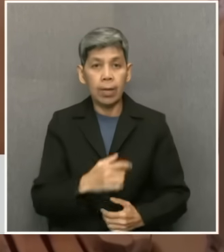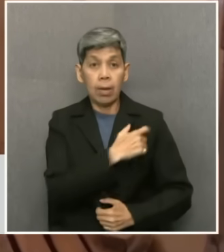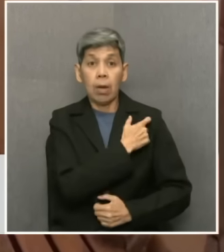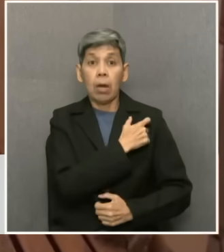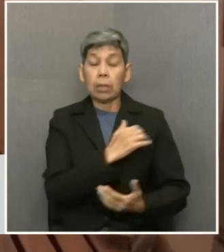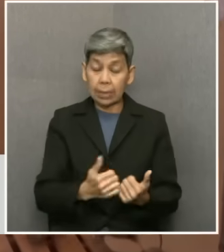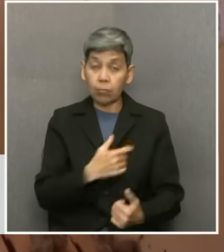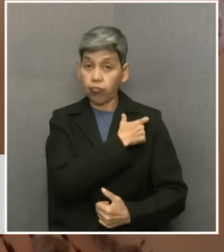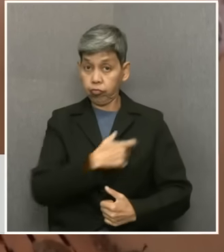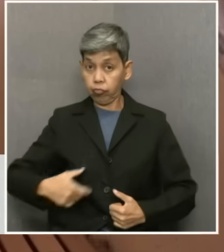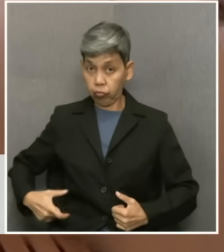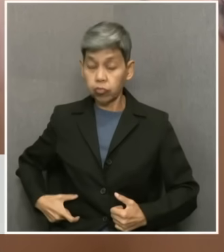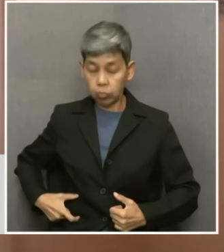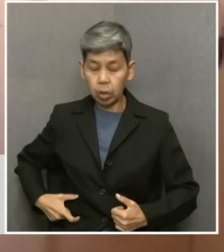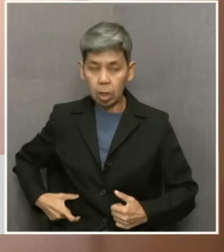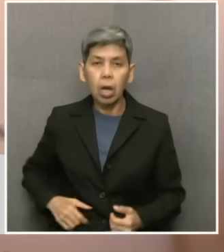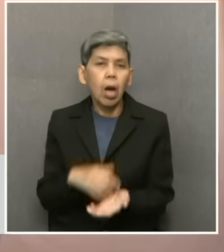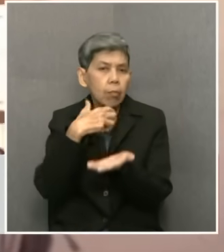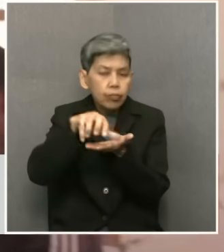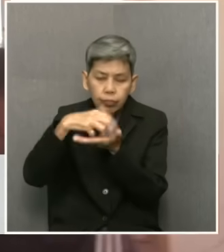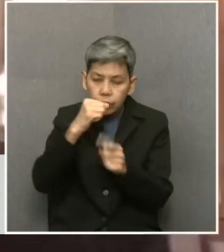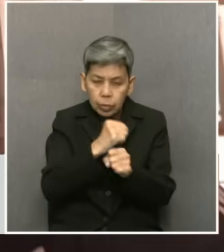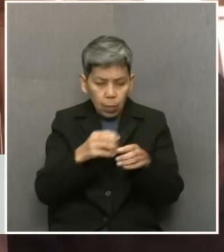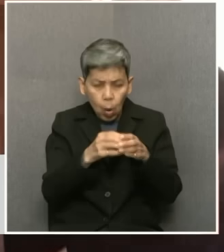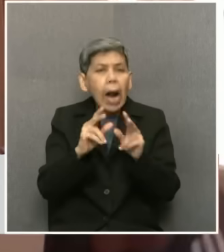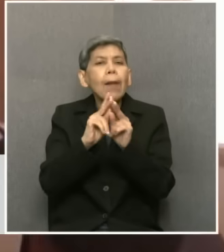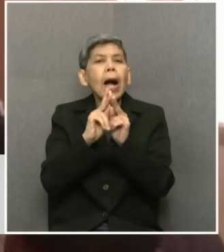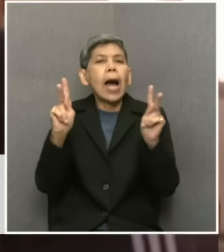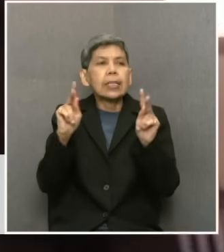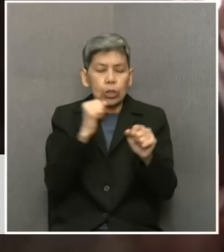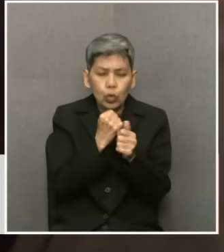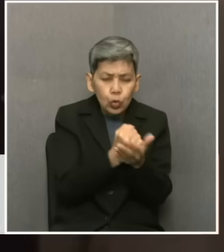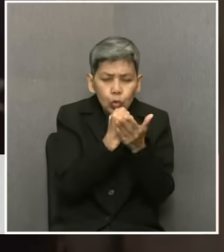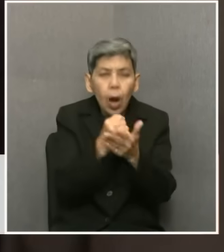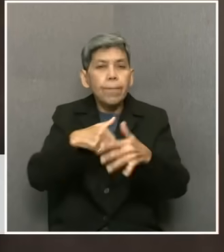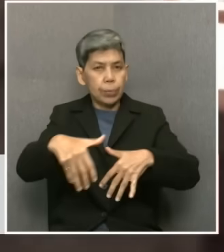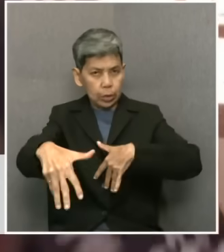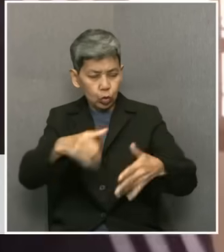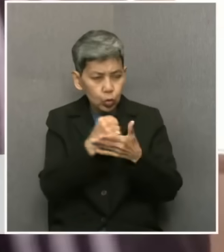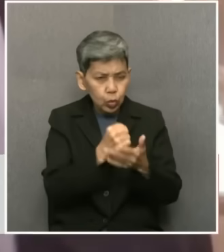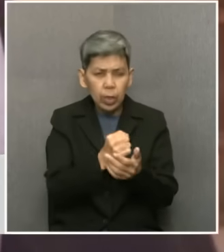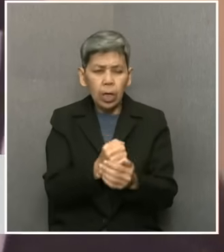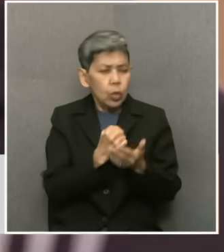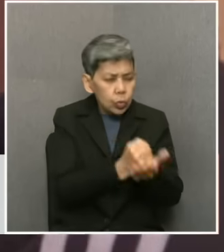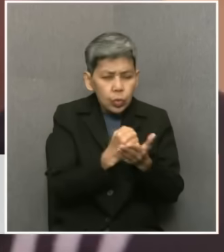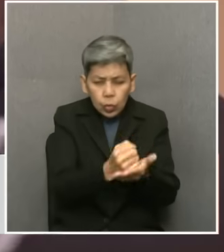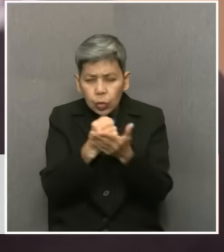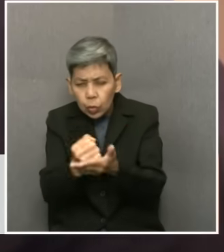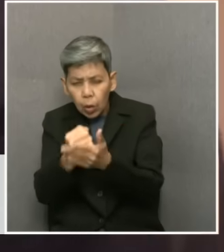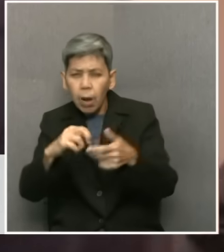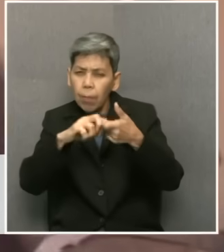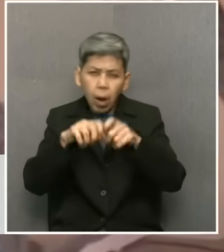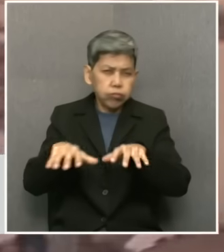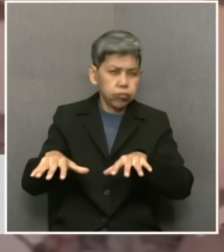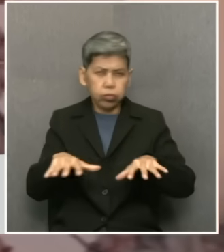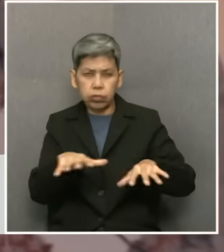มูฮัมหมัดที่6แห่งโมร็อกโกตรัสสั่งให้ตั้งคณะกรรมการบรรเทาทุกข์เพื่อแจกจ่ายความช่วยเหลือแก่ผู้ประสบภัยแผ่นดิน